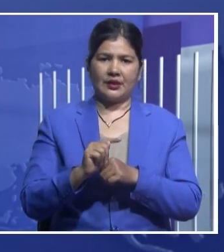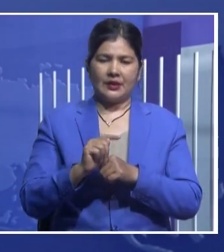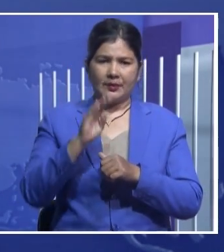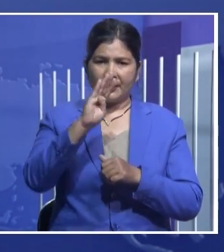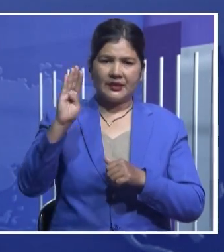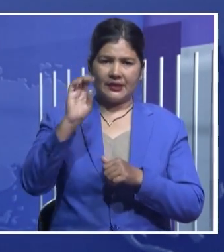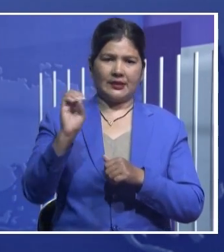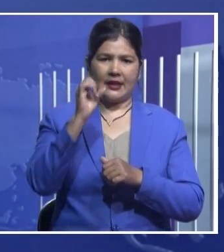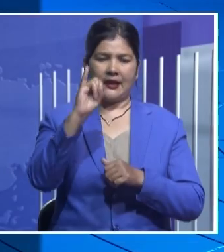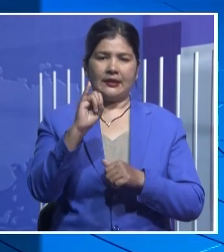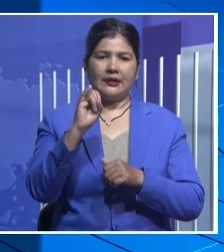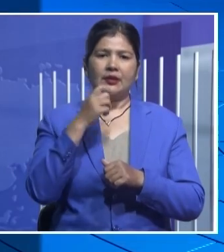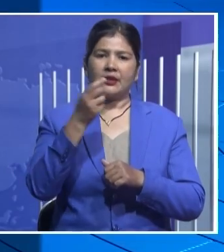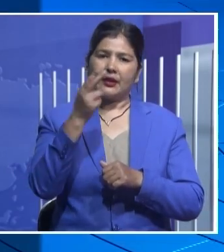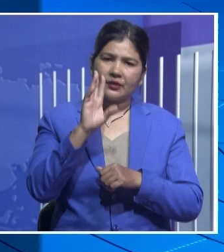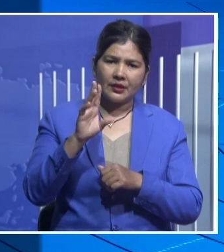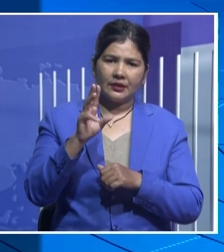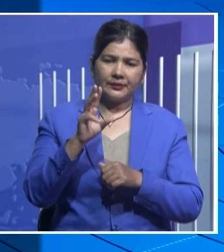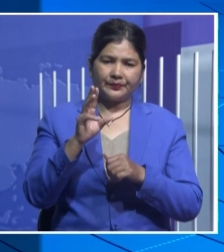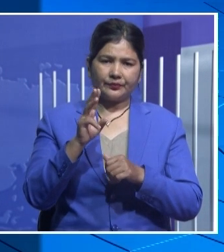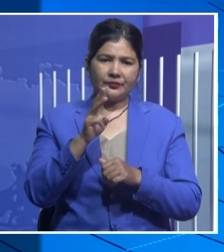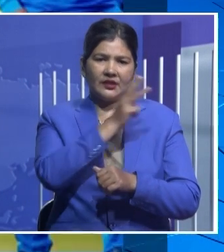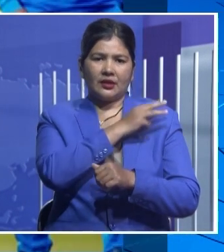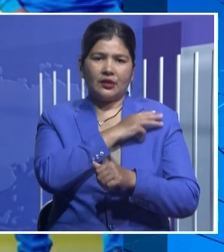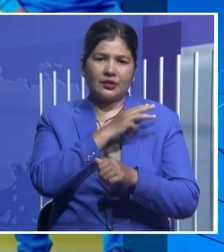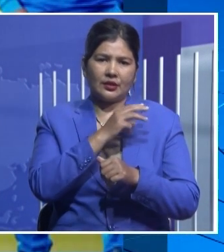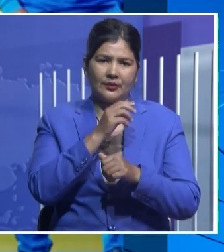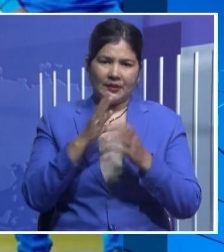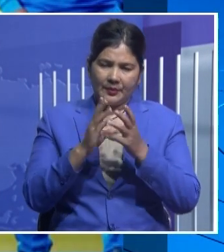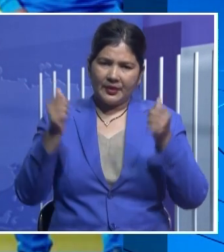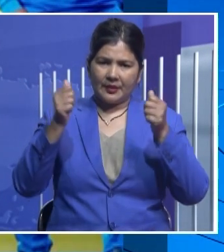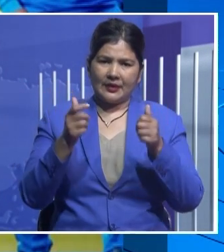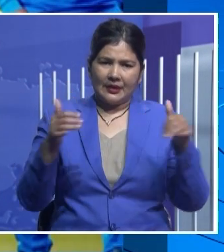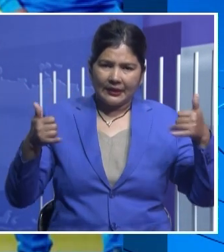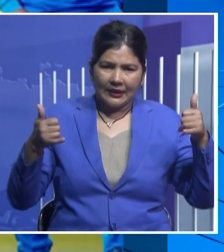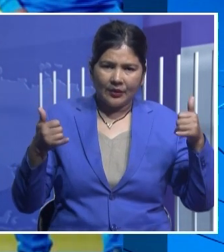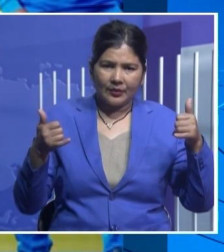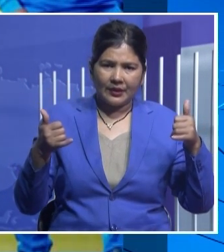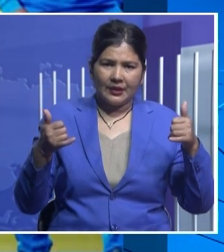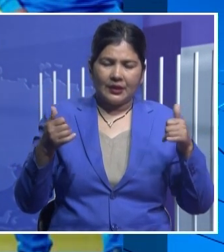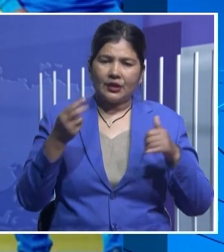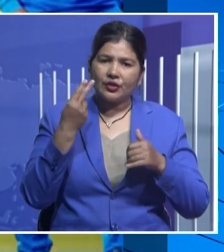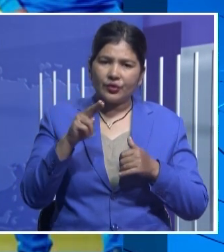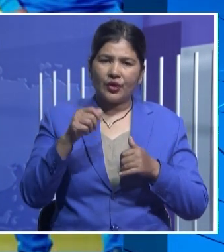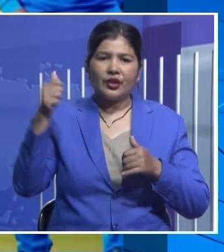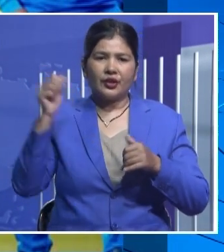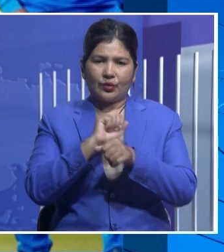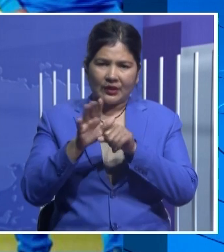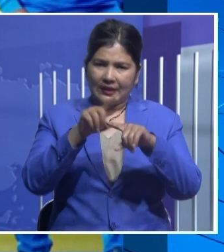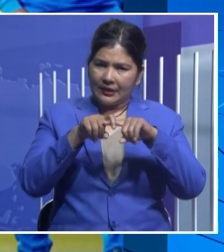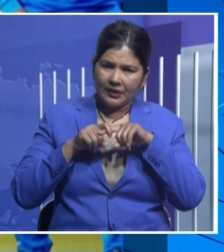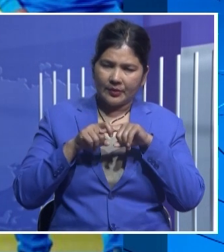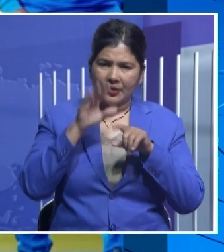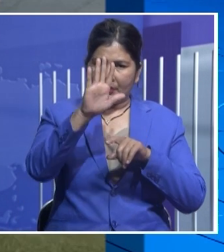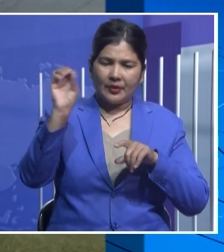छ। यसअघि यो खेल दर्शकविहीन मैदानमा खेलाउने तयारी थियो, तर कोभिड महामारी कम भएको र अन्य अवस्थालाई हेरेर